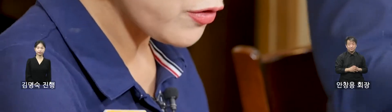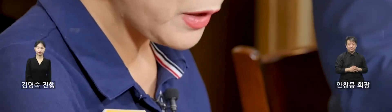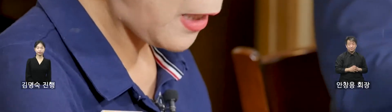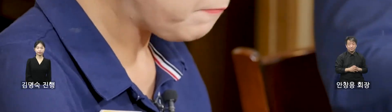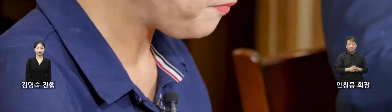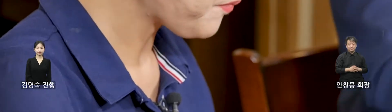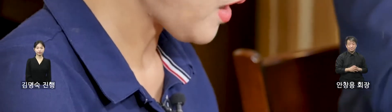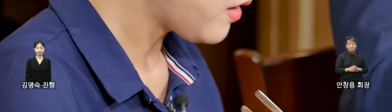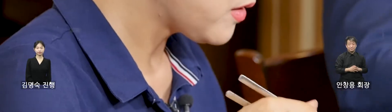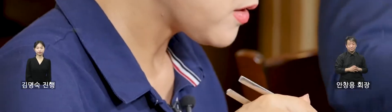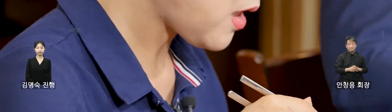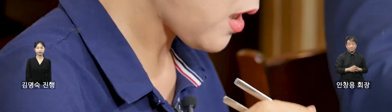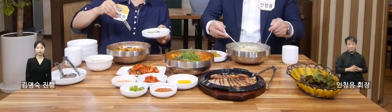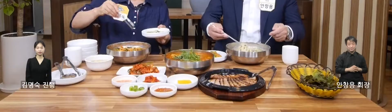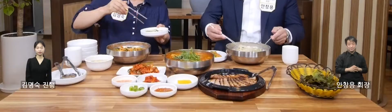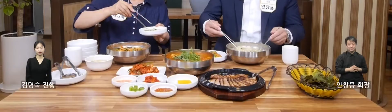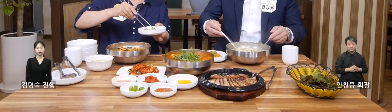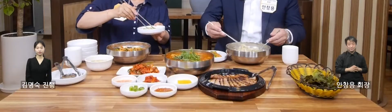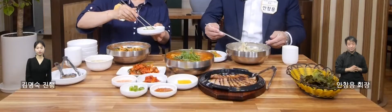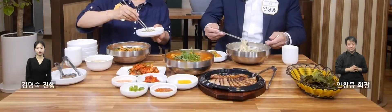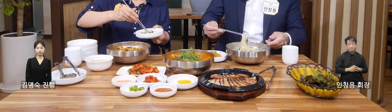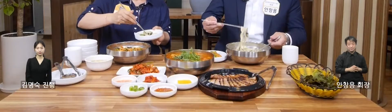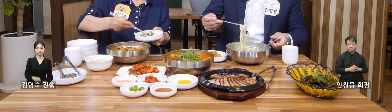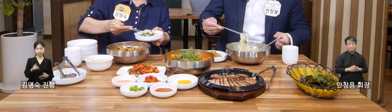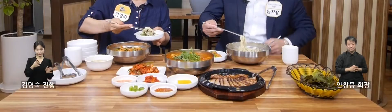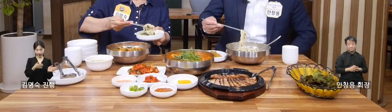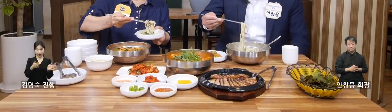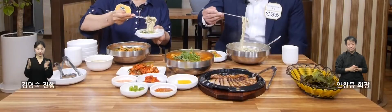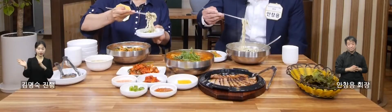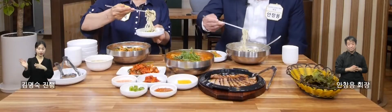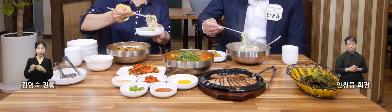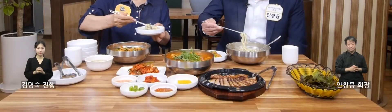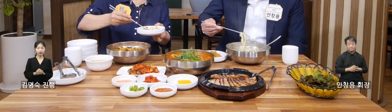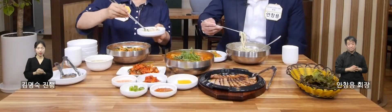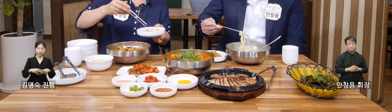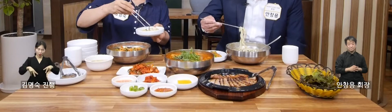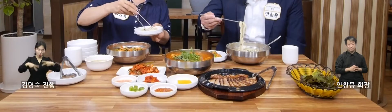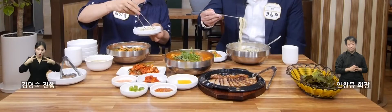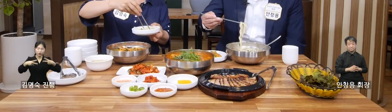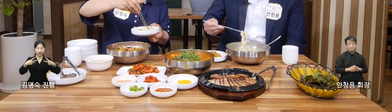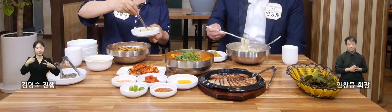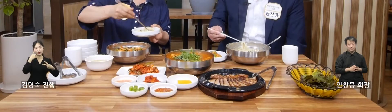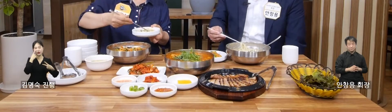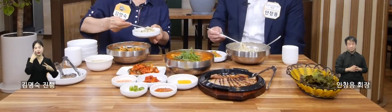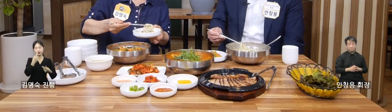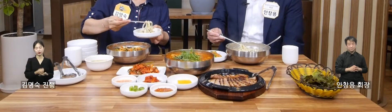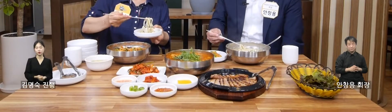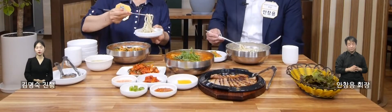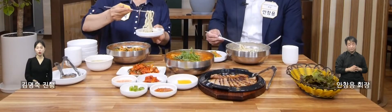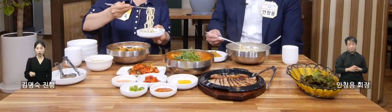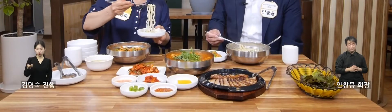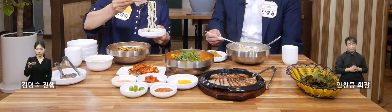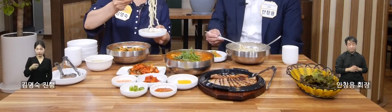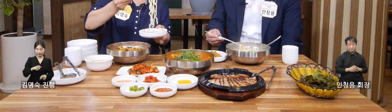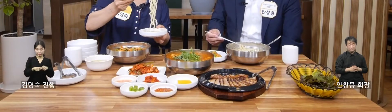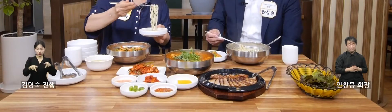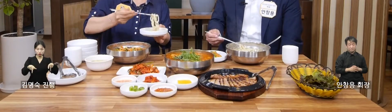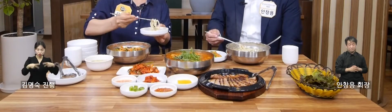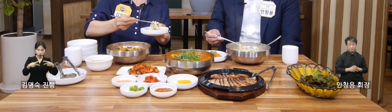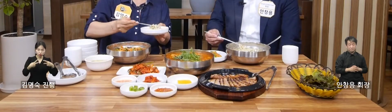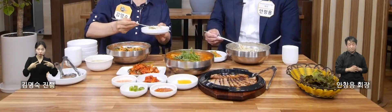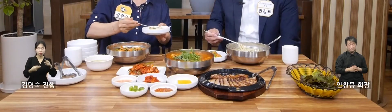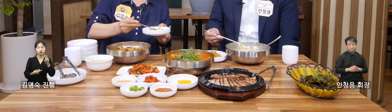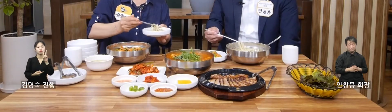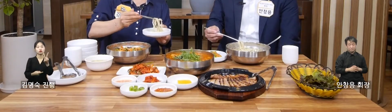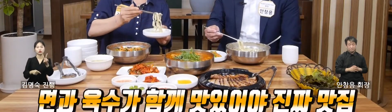아유 좋습니다. 자 그다음에 면을 또 먹어봐야 돼요. 그러니까 육수도 그러니까 칼국수는 이 두 가지가